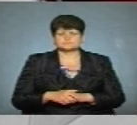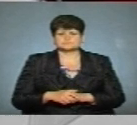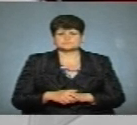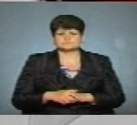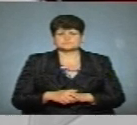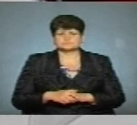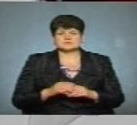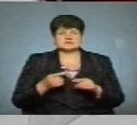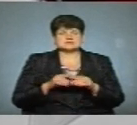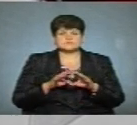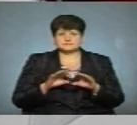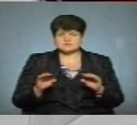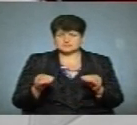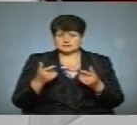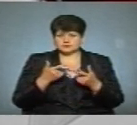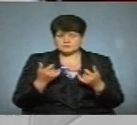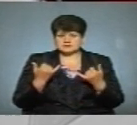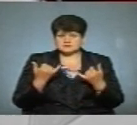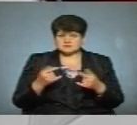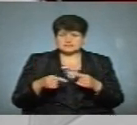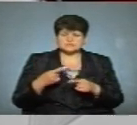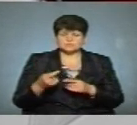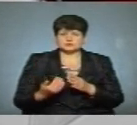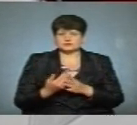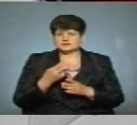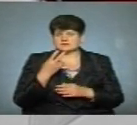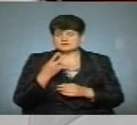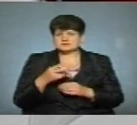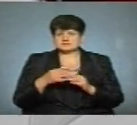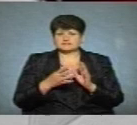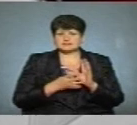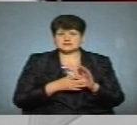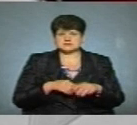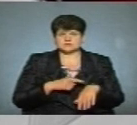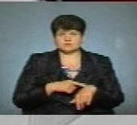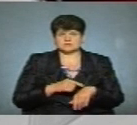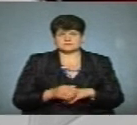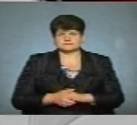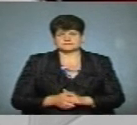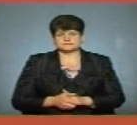Це вся інформація на цю годину. Наступний випуск новин дивіться вже о 19:00.